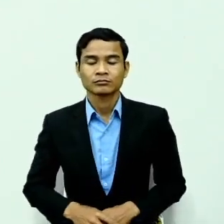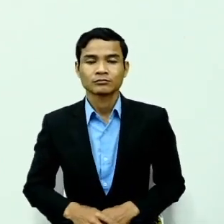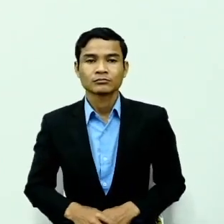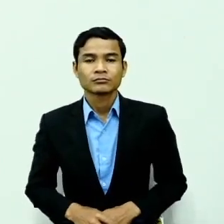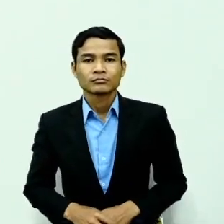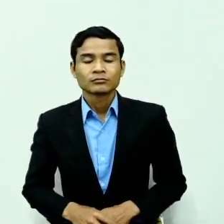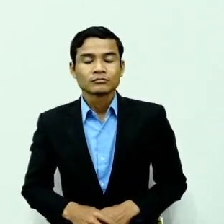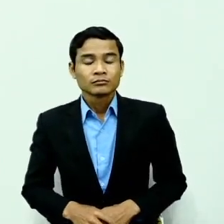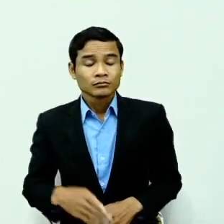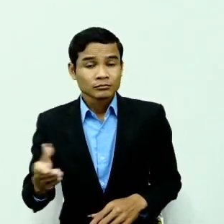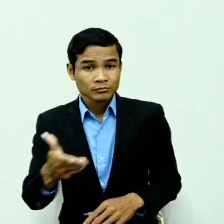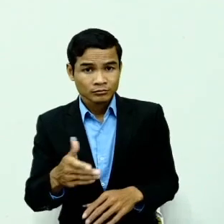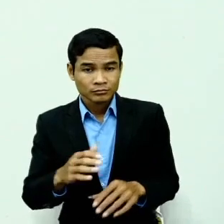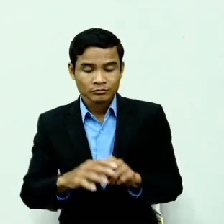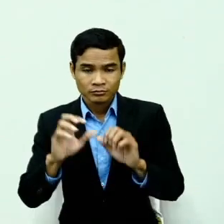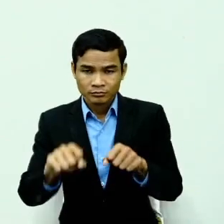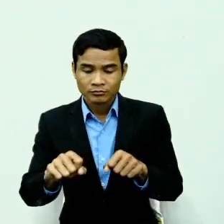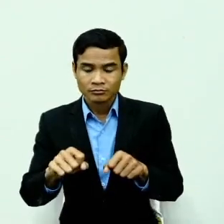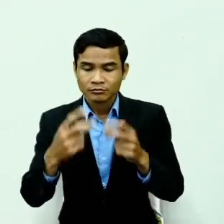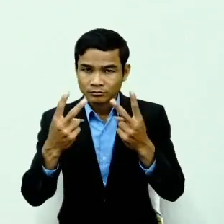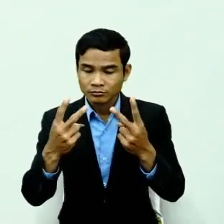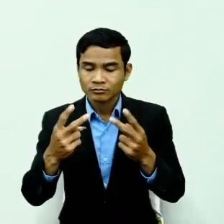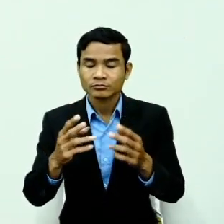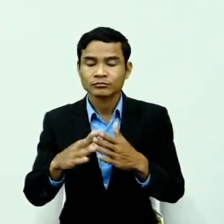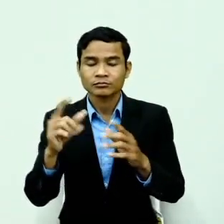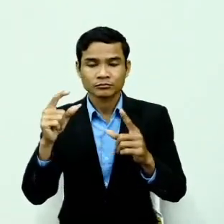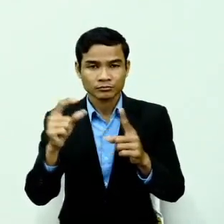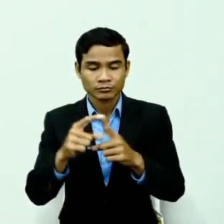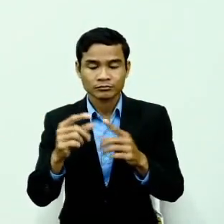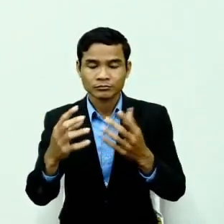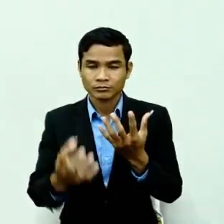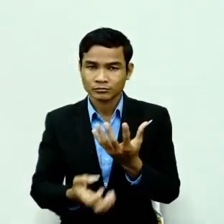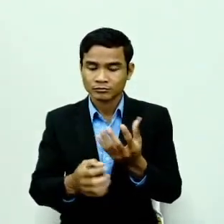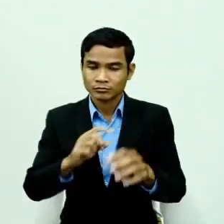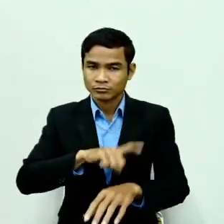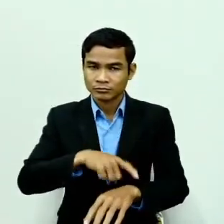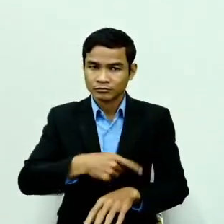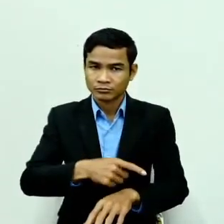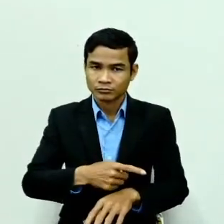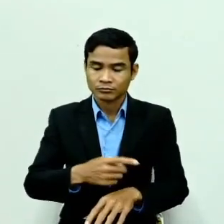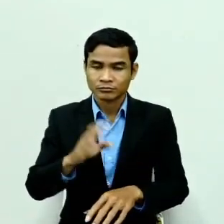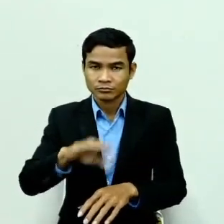chà lấy những trăm tiền tòa tầng ọc nữa nữa con chà bị rung ngọt chà